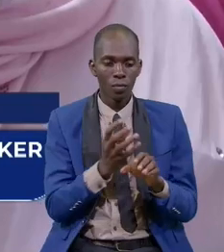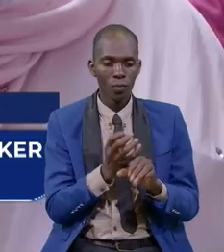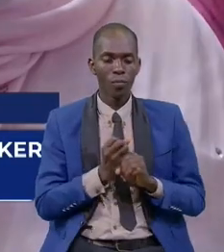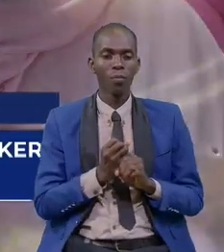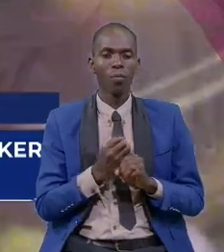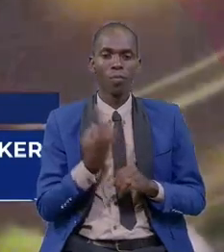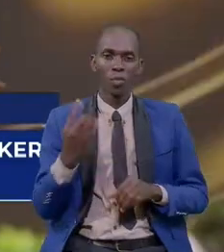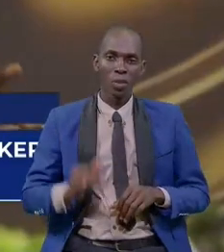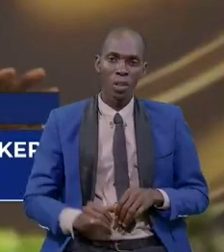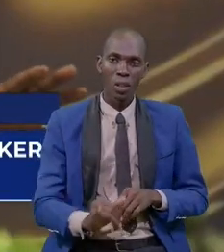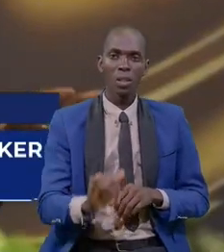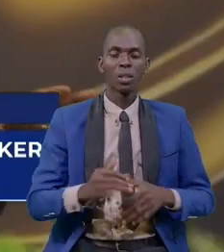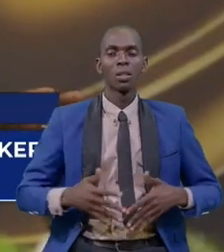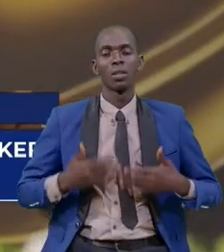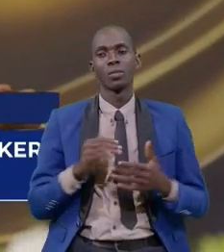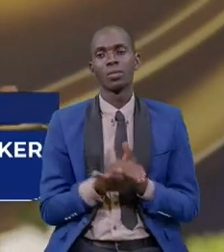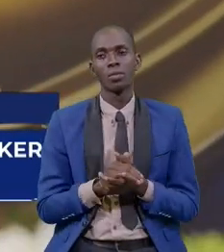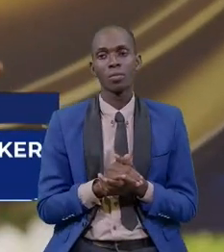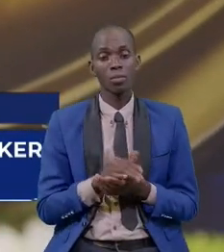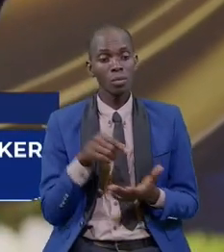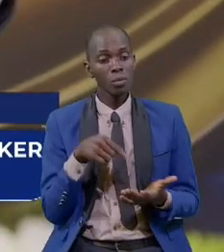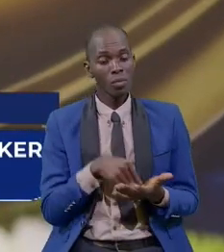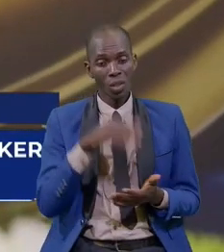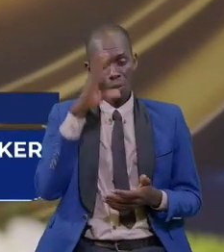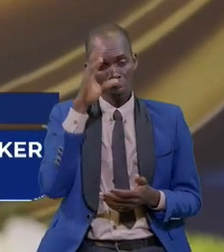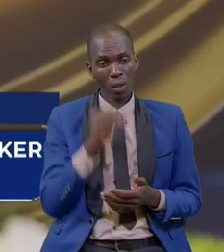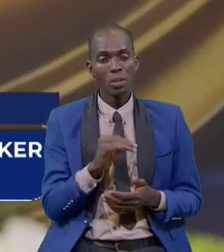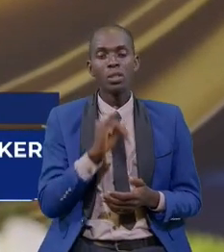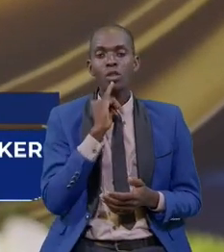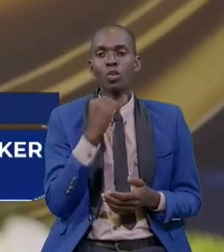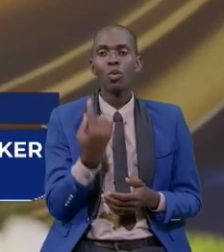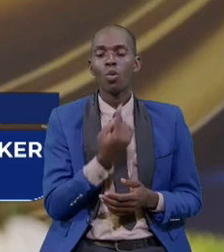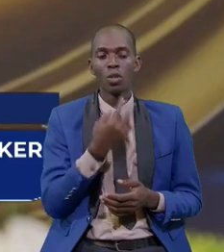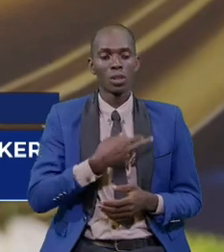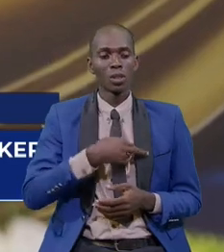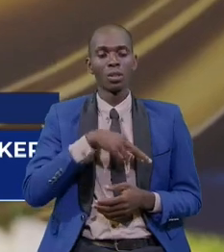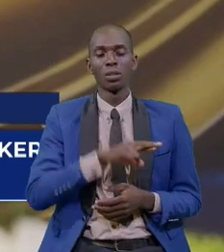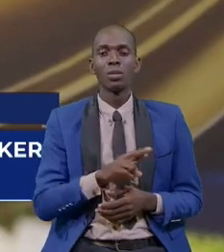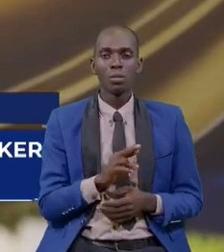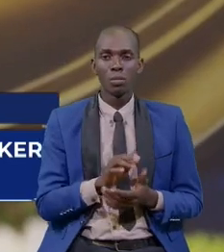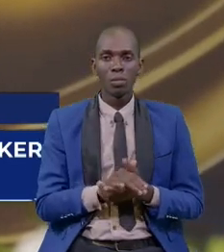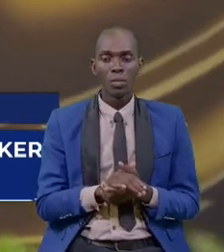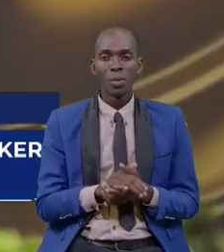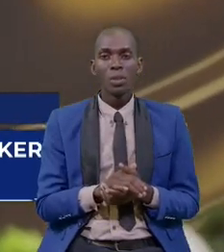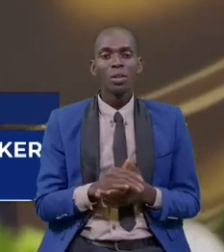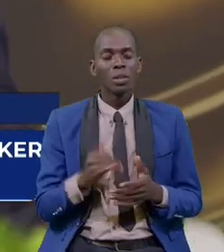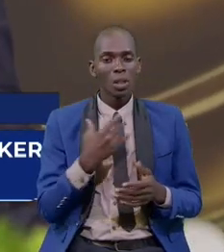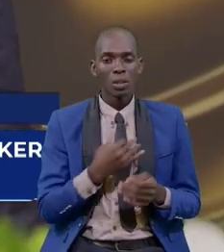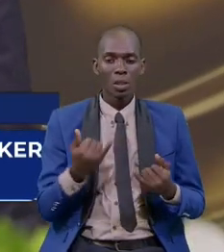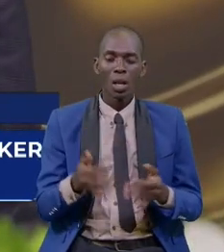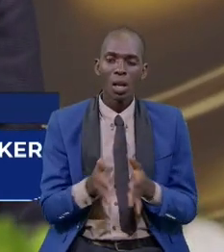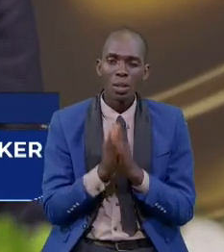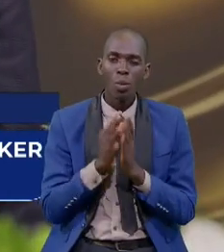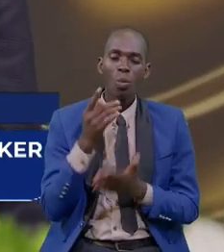éternelle? Cet homme, il est très religieux, il avait tout mis ensemble. Je veux